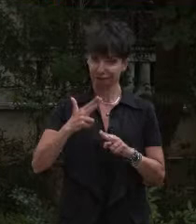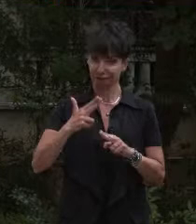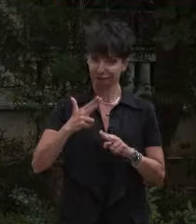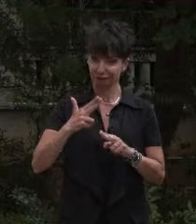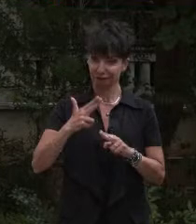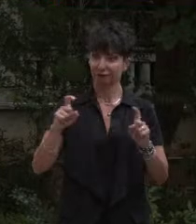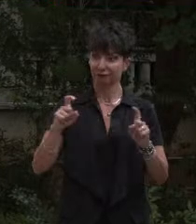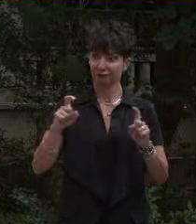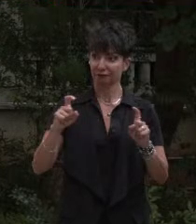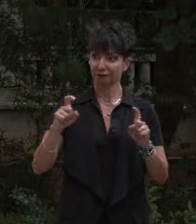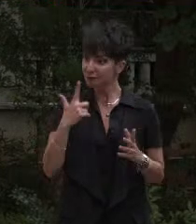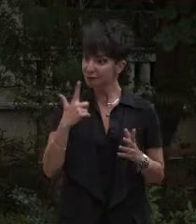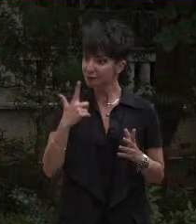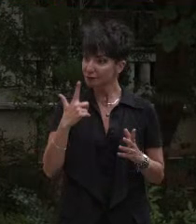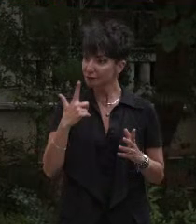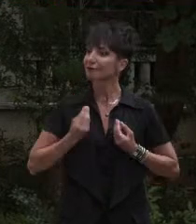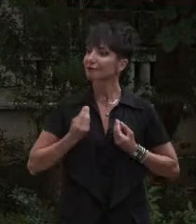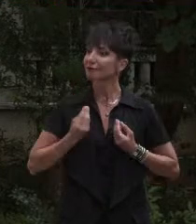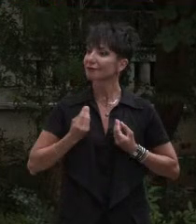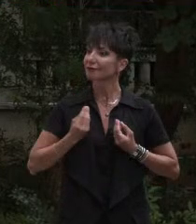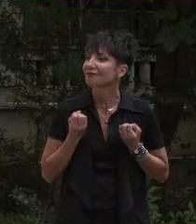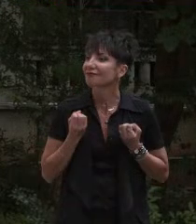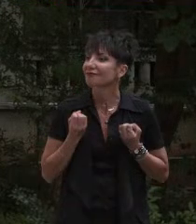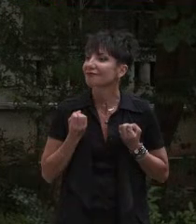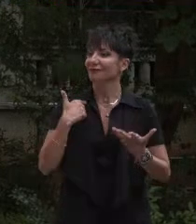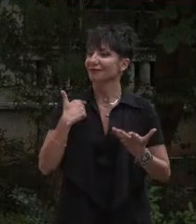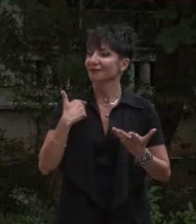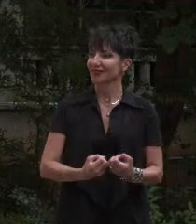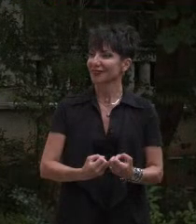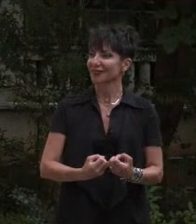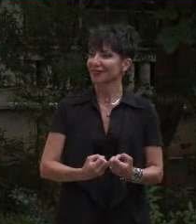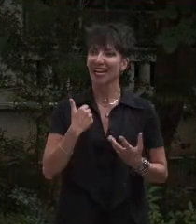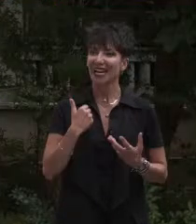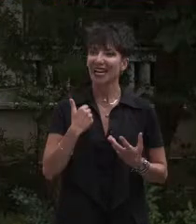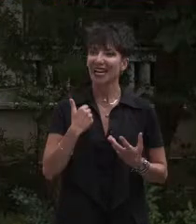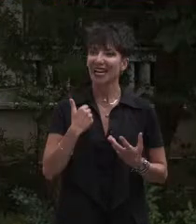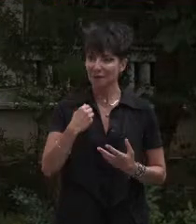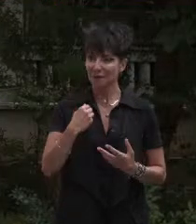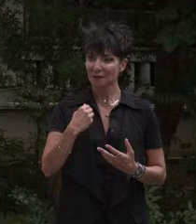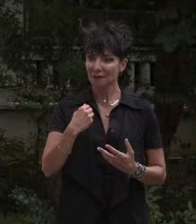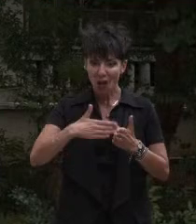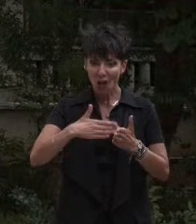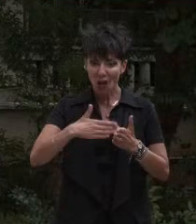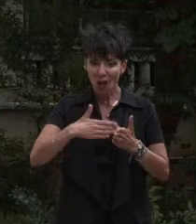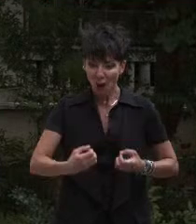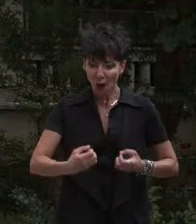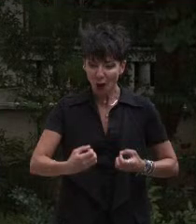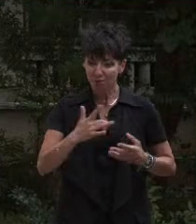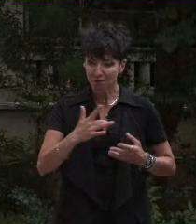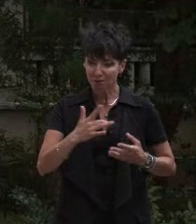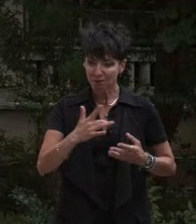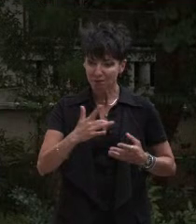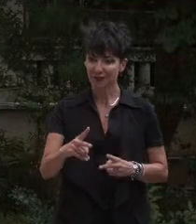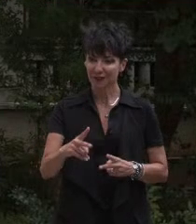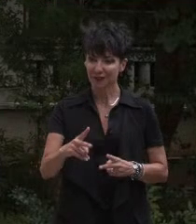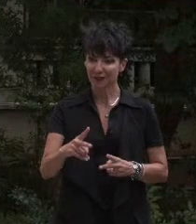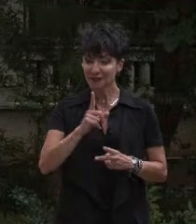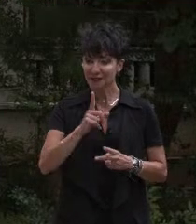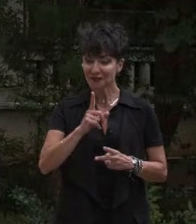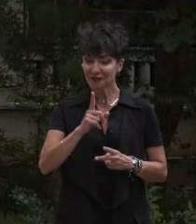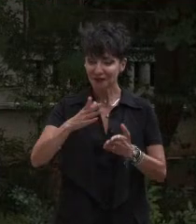ότι μας μεταφέρατε πραγματικά τα συναισθήματά σας με τα χρώματα της ψυχής σας και μέσα από τα έργα